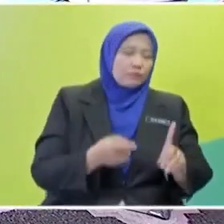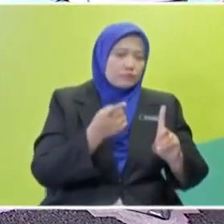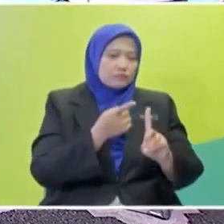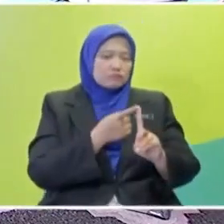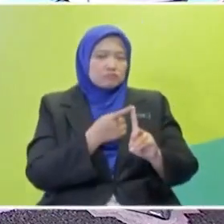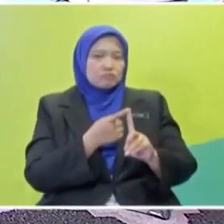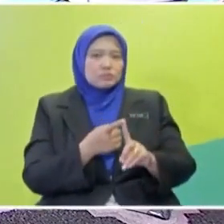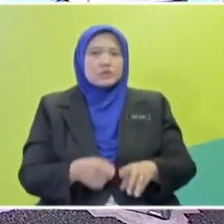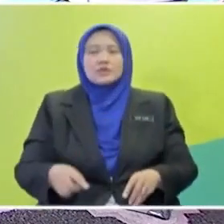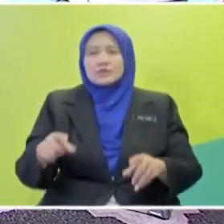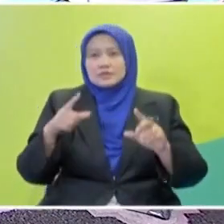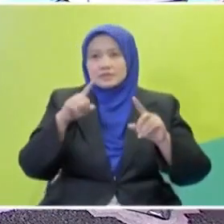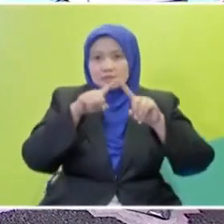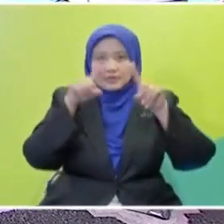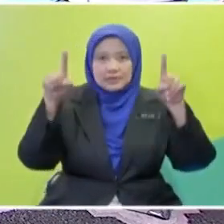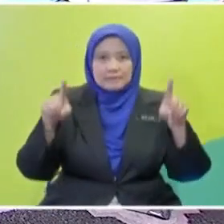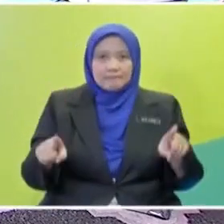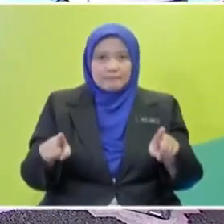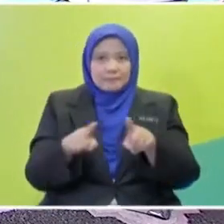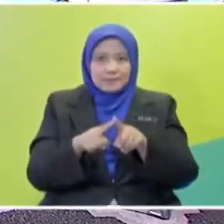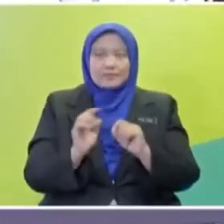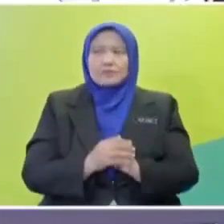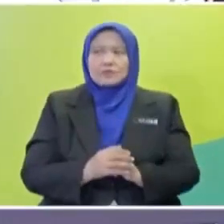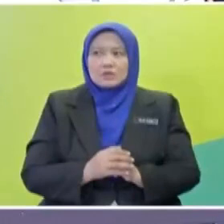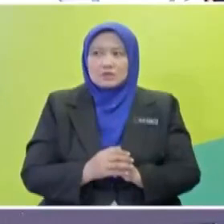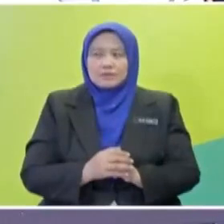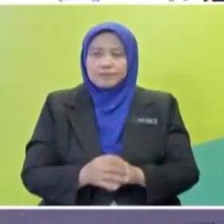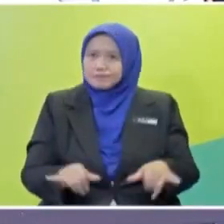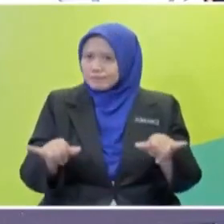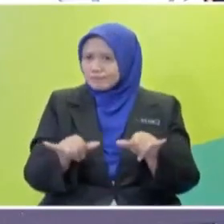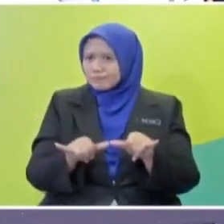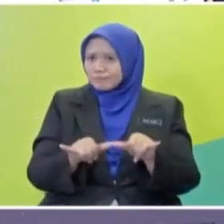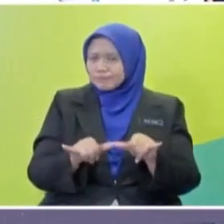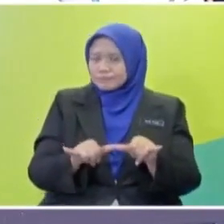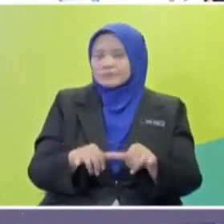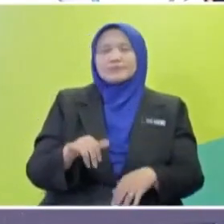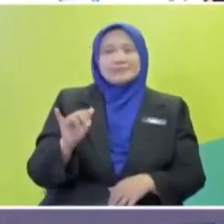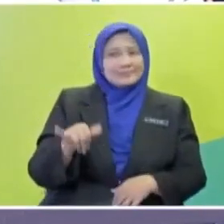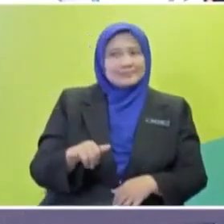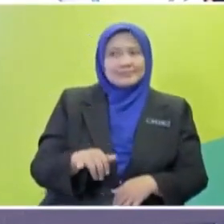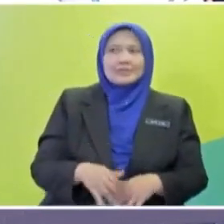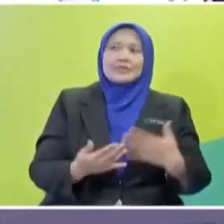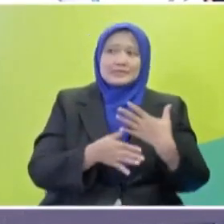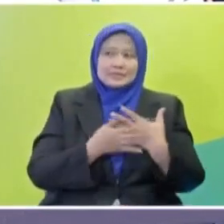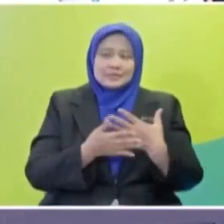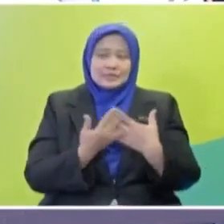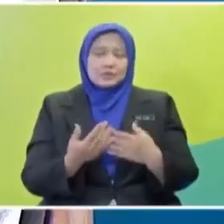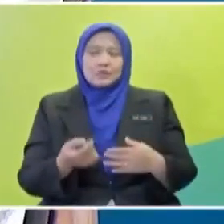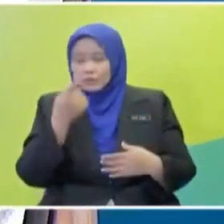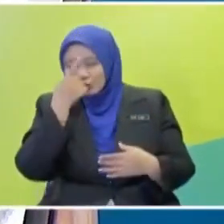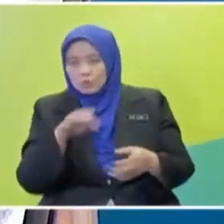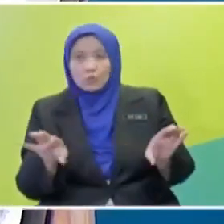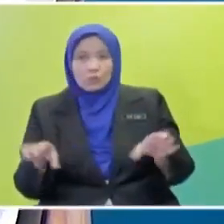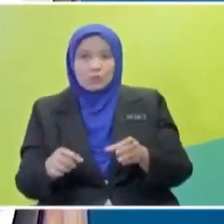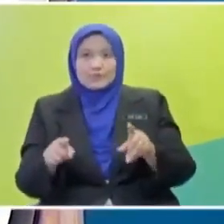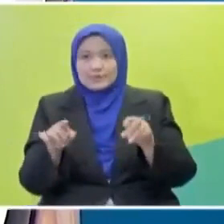sebab bentuk kentang kan. Okay, jadi kita lihat sesuai ataupun tidak. Okay, sesuai lah. Mungkin kita rasa senang lah nak buat bentuk segi 4